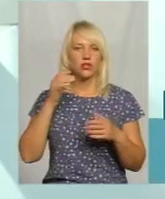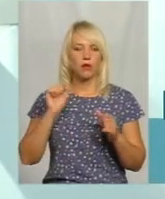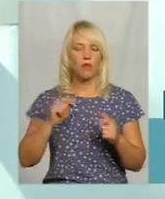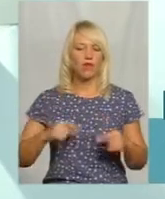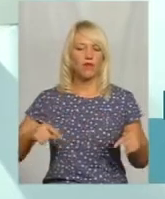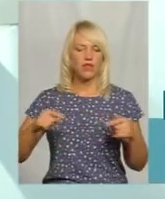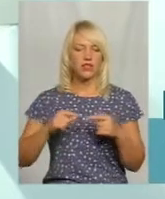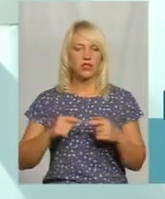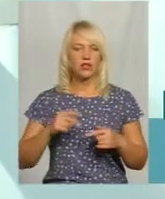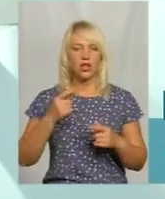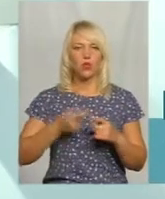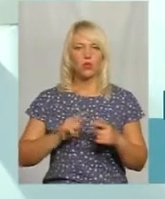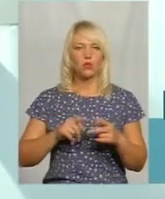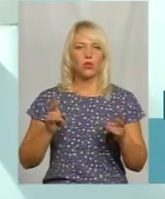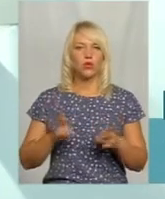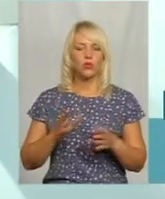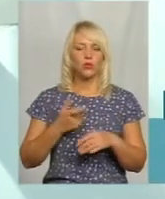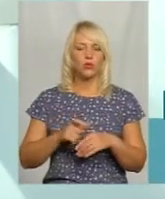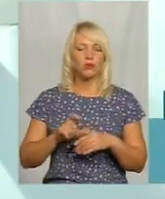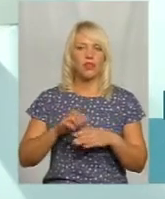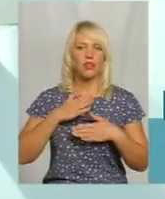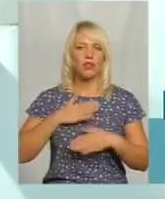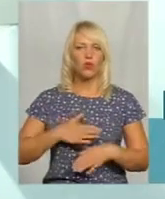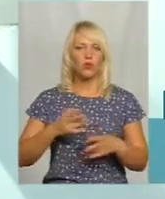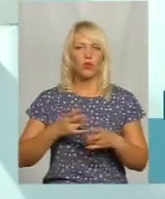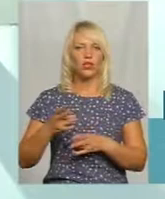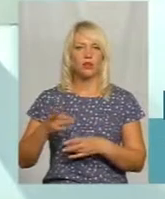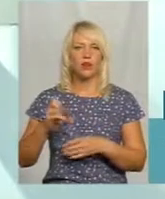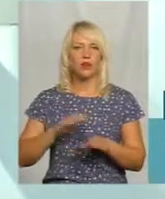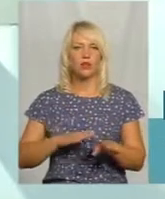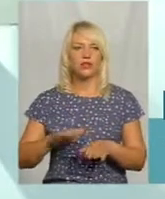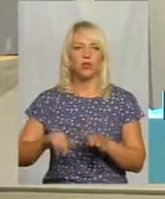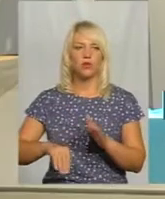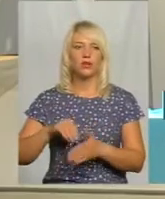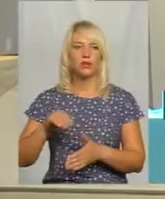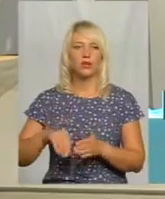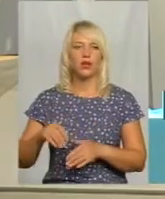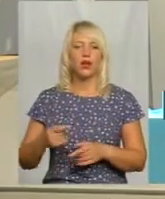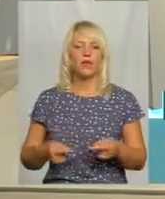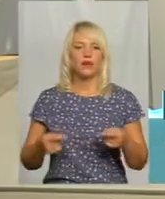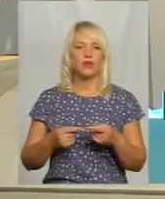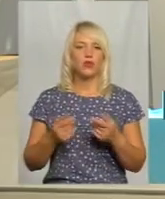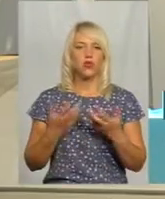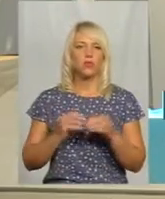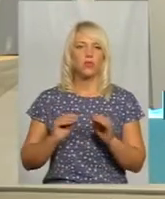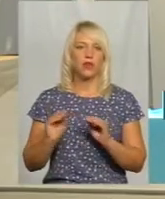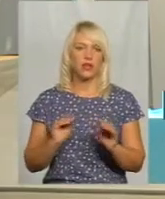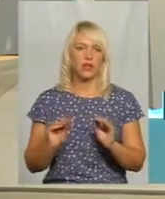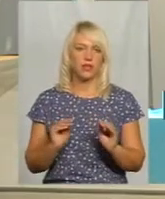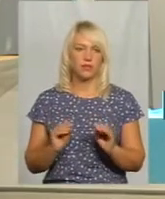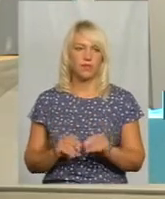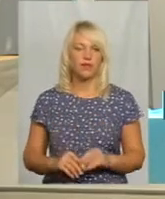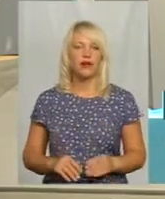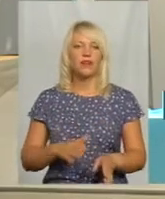ту потребу і більш задовільнити потреби на місцях у придбанні певного обладнання.